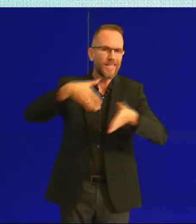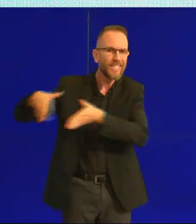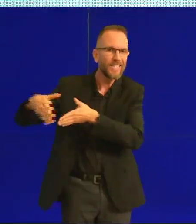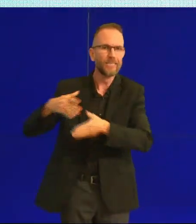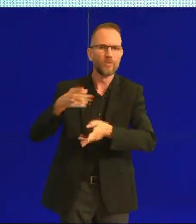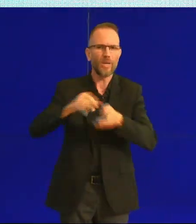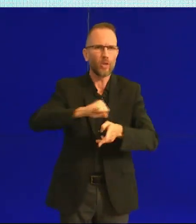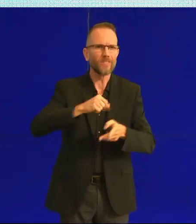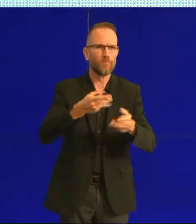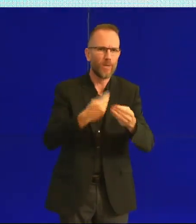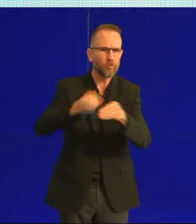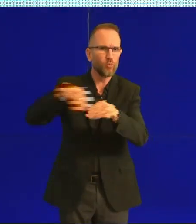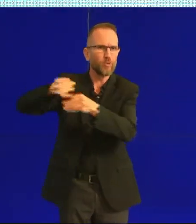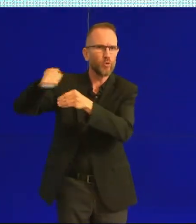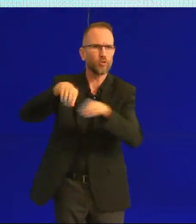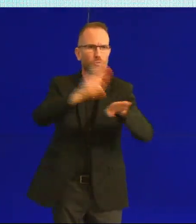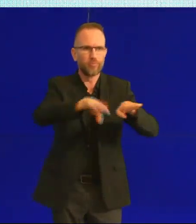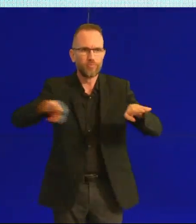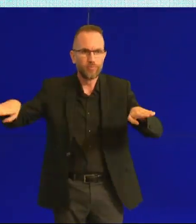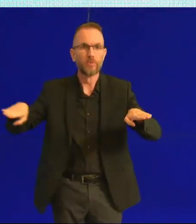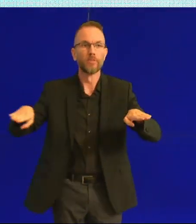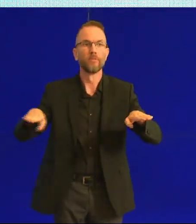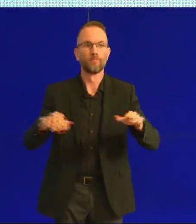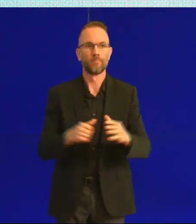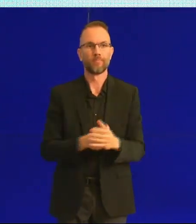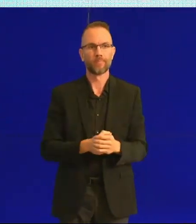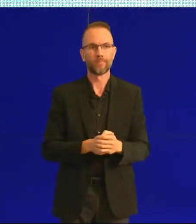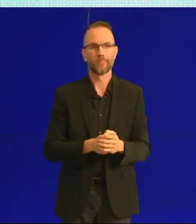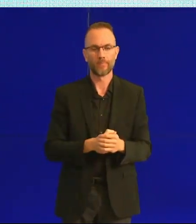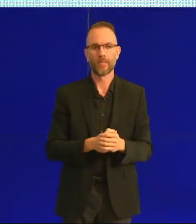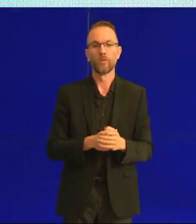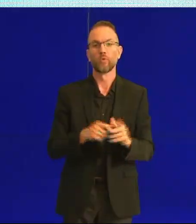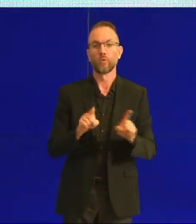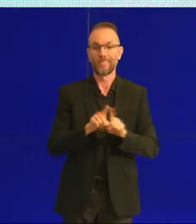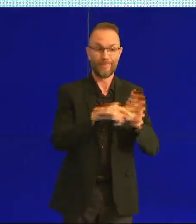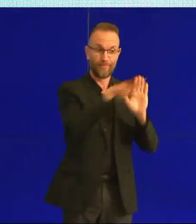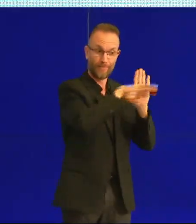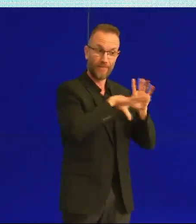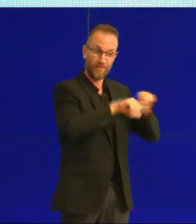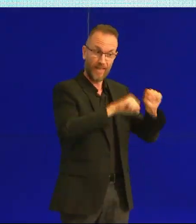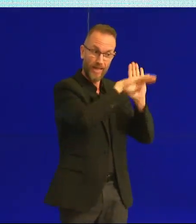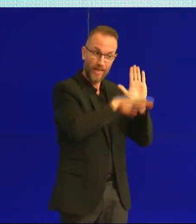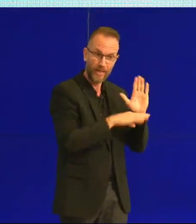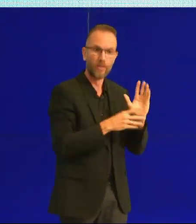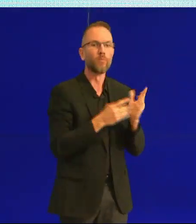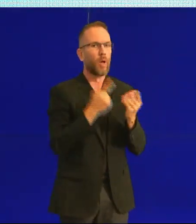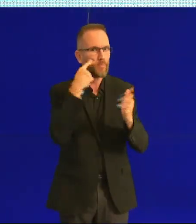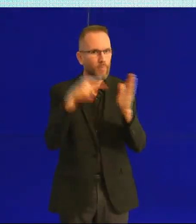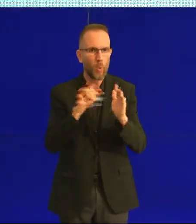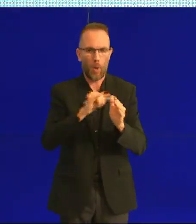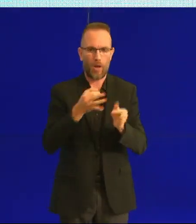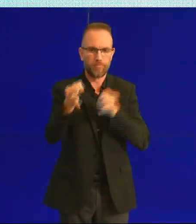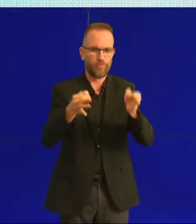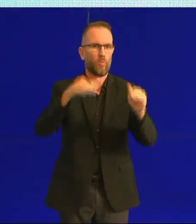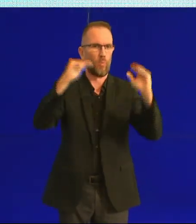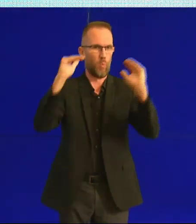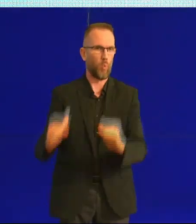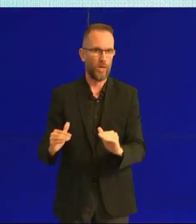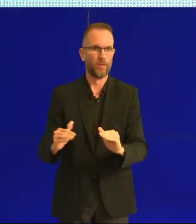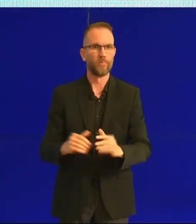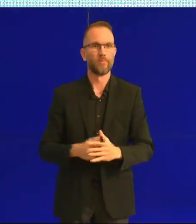infecté en même temps au même moment cette situation nous avons pour l'instant pu éviter cette situation